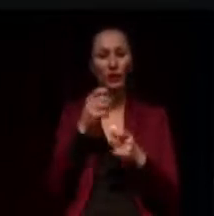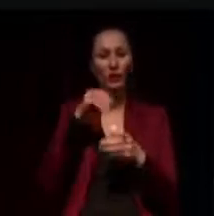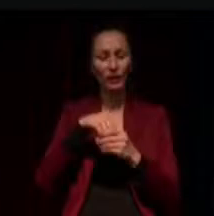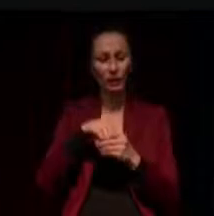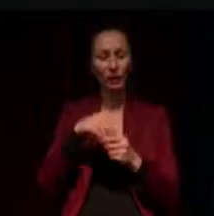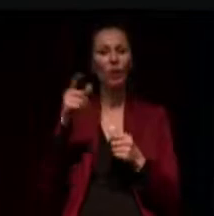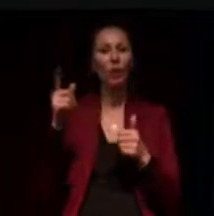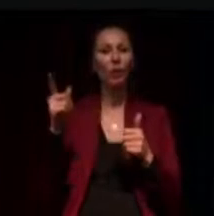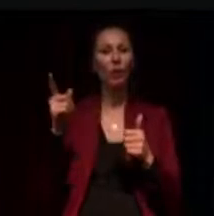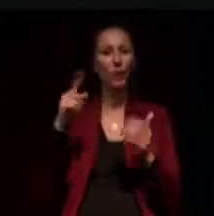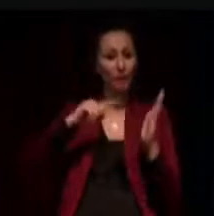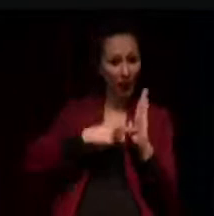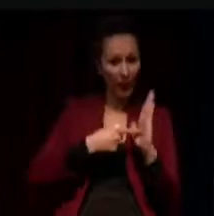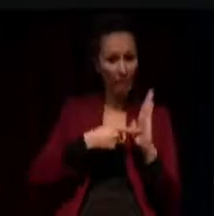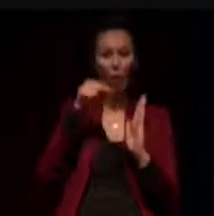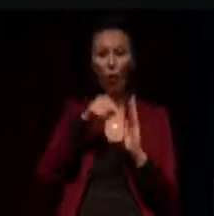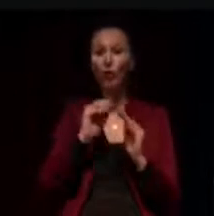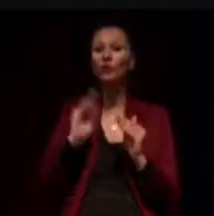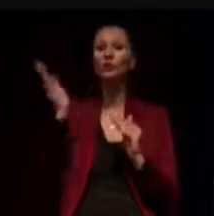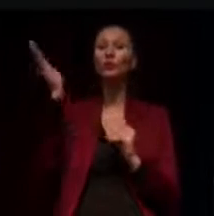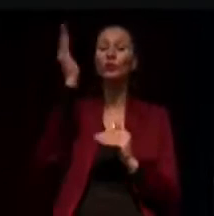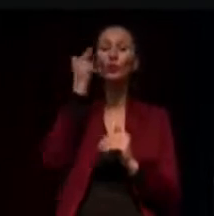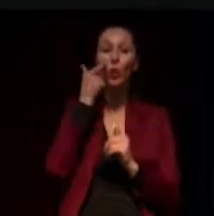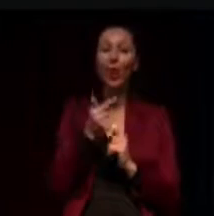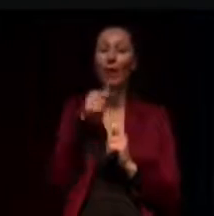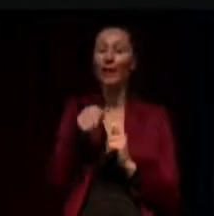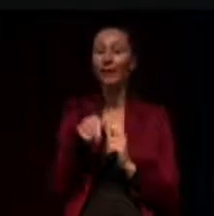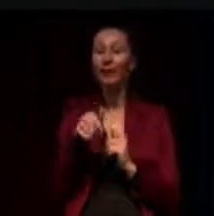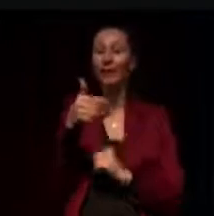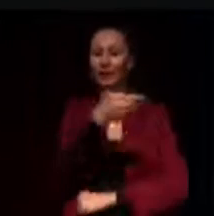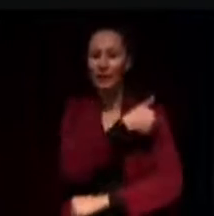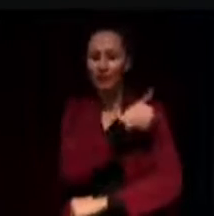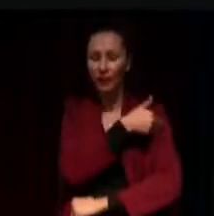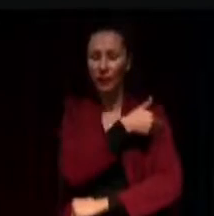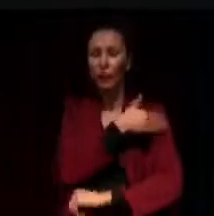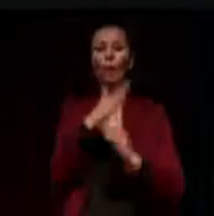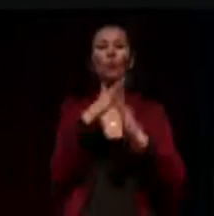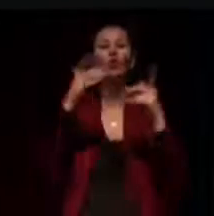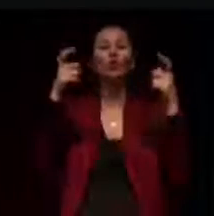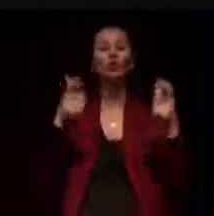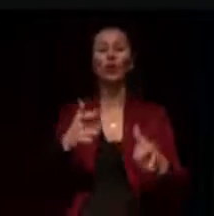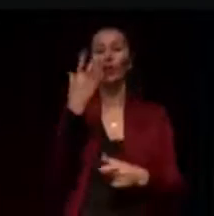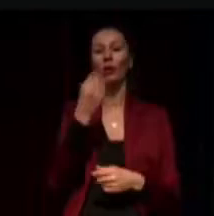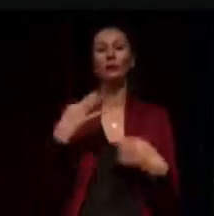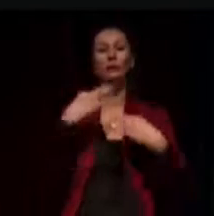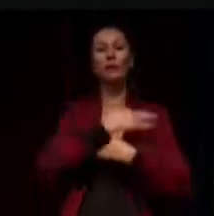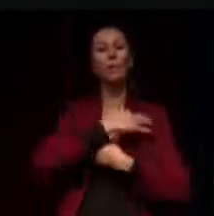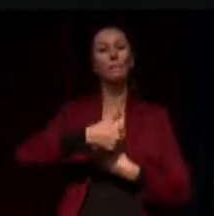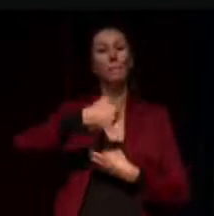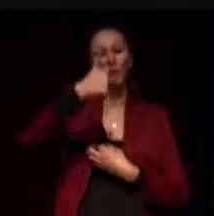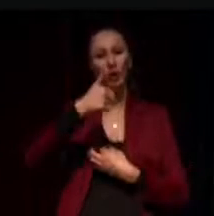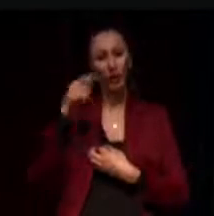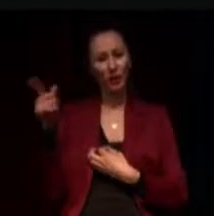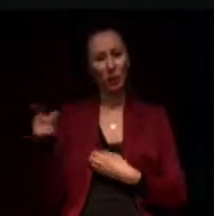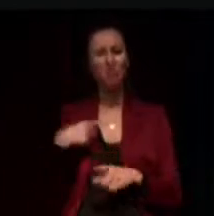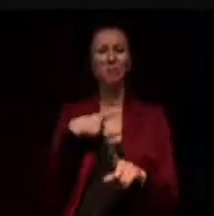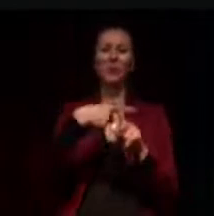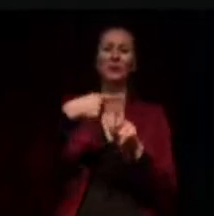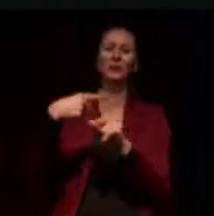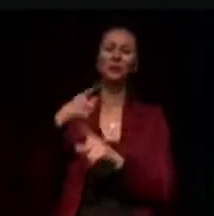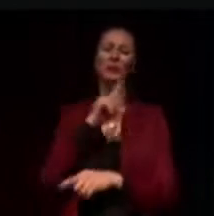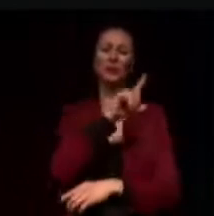göre belirleyip ona göre hizmetlerimizi büyükşehir olarak Sayın Başkanım artırmamız